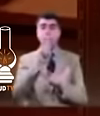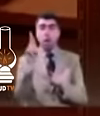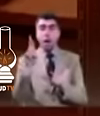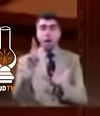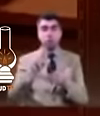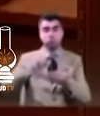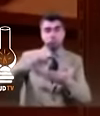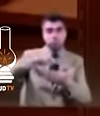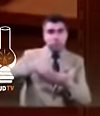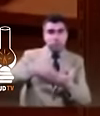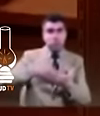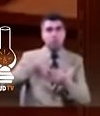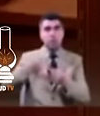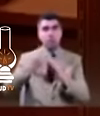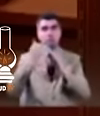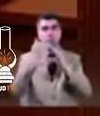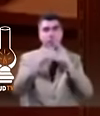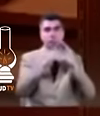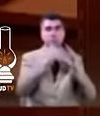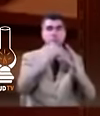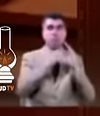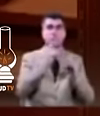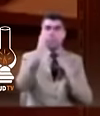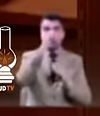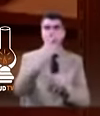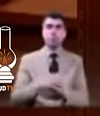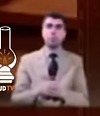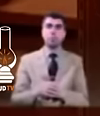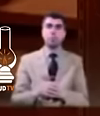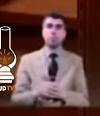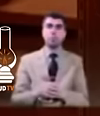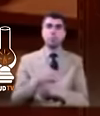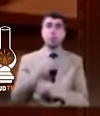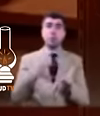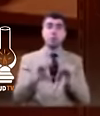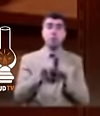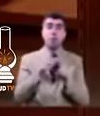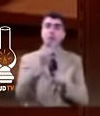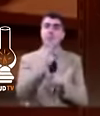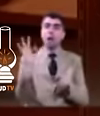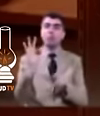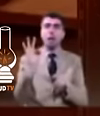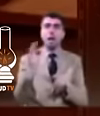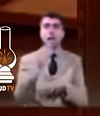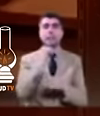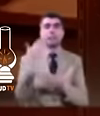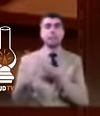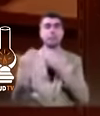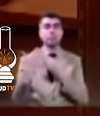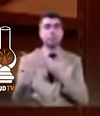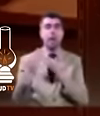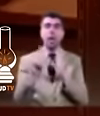للرباط ويصيفط الرباط وإلى آخره. هذه العقلية الفرنسية مع الأسف نقولوها. حنا